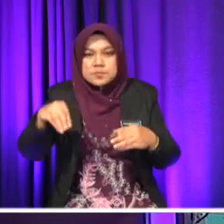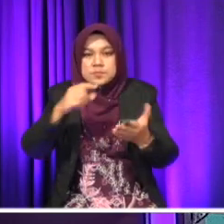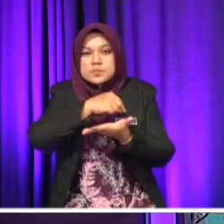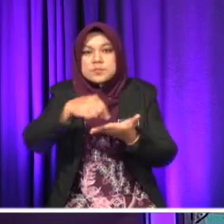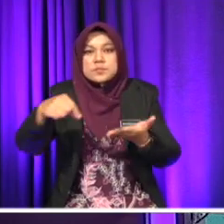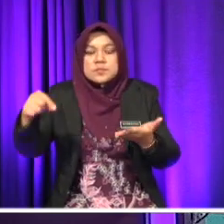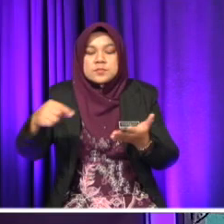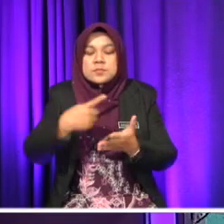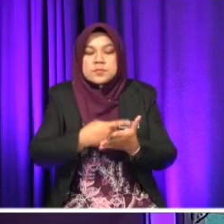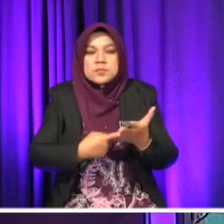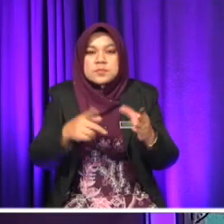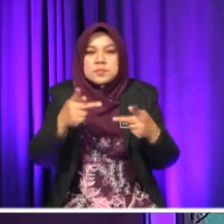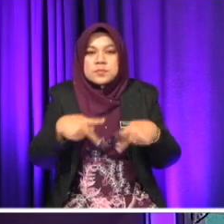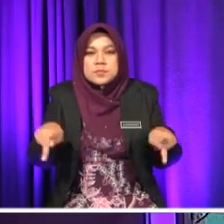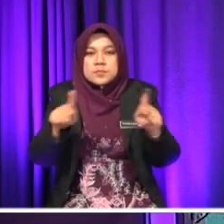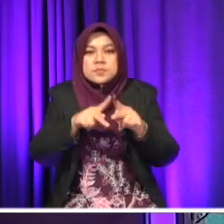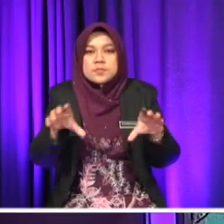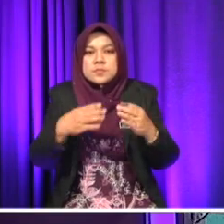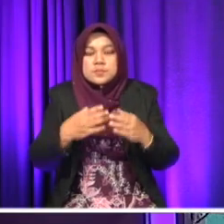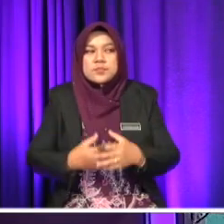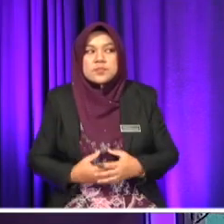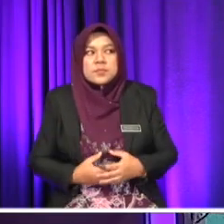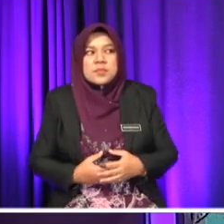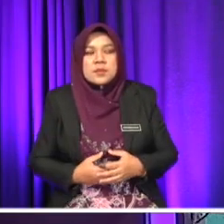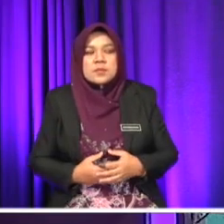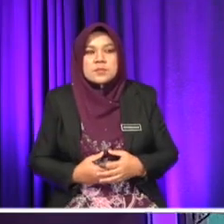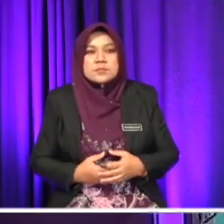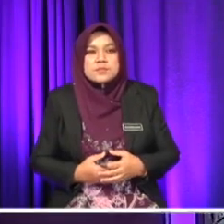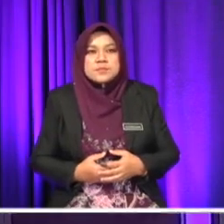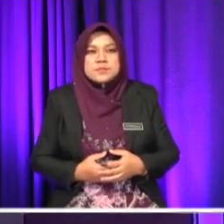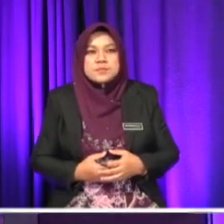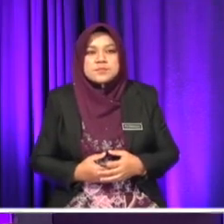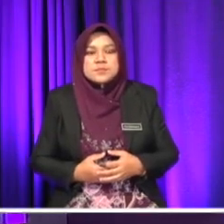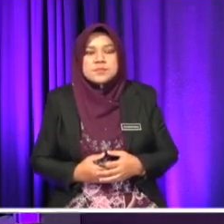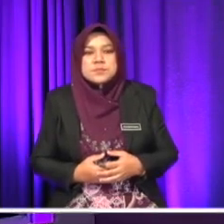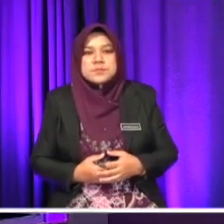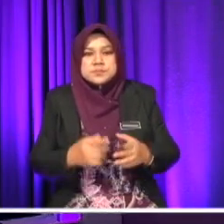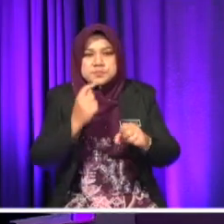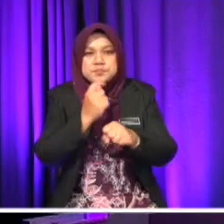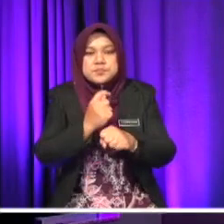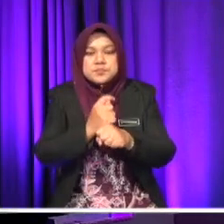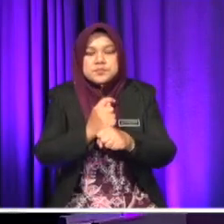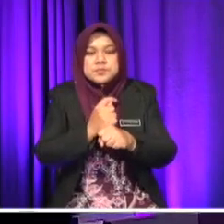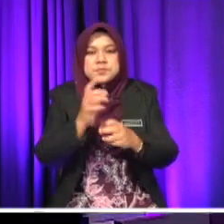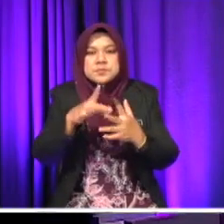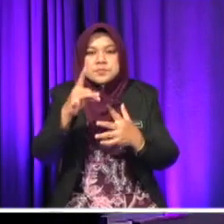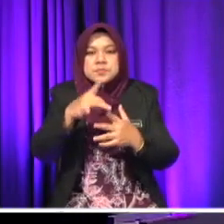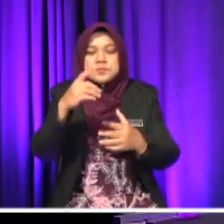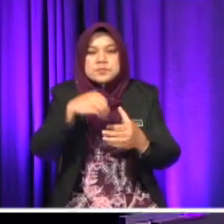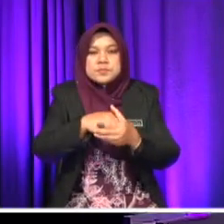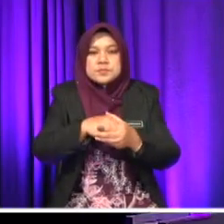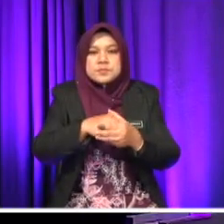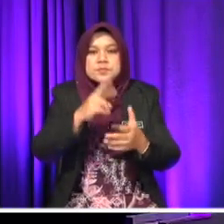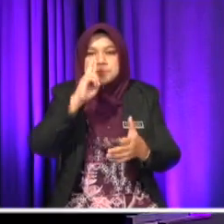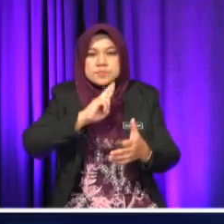mereka siapkan nanti baik jadi ini tugas dan yang dipilih dalam sampul Surat